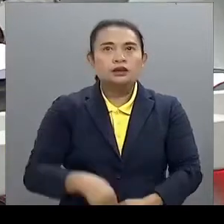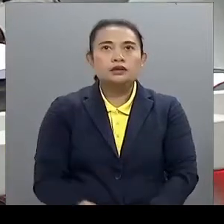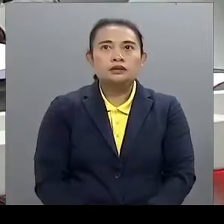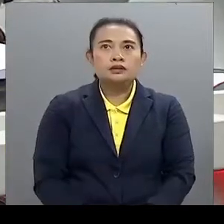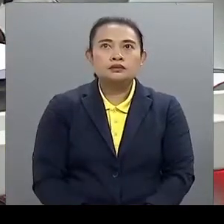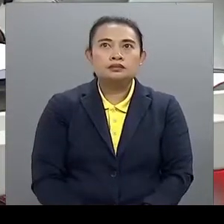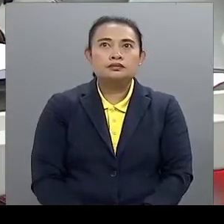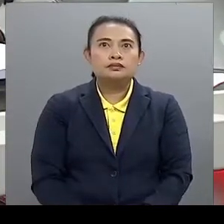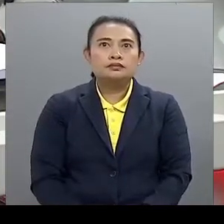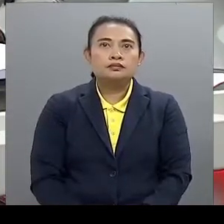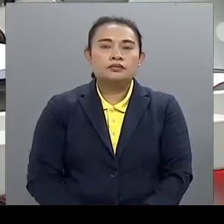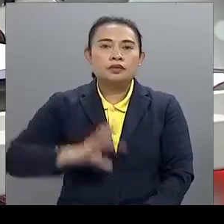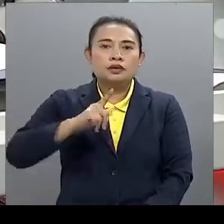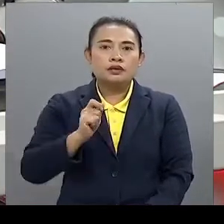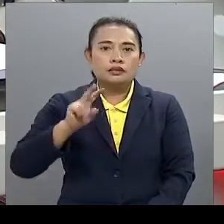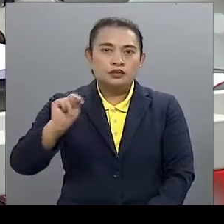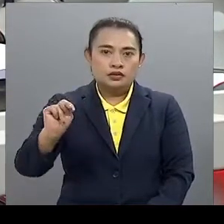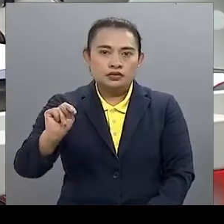นะแต่ว่าในชอบเลยนะที่ร้าน Life